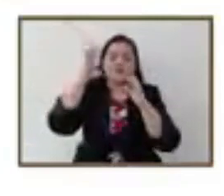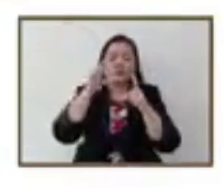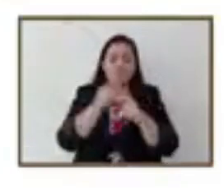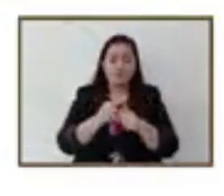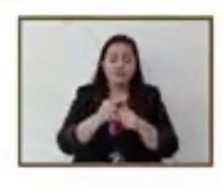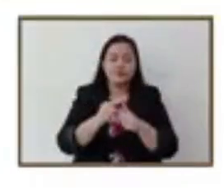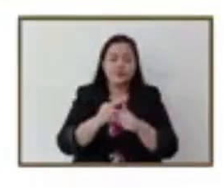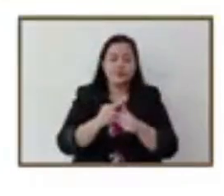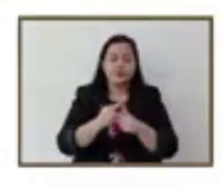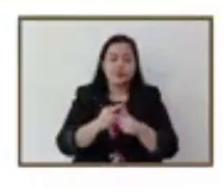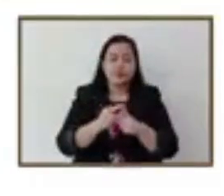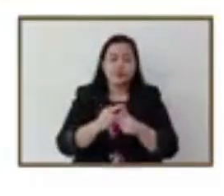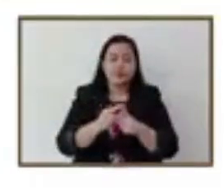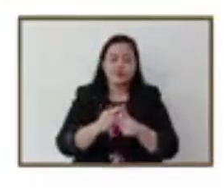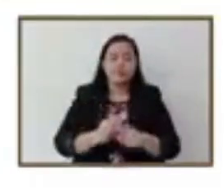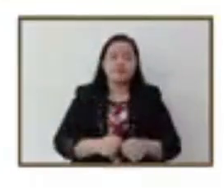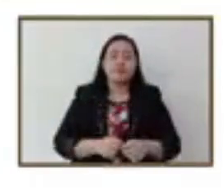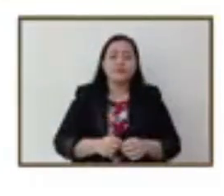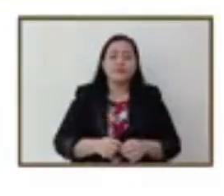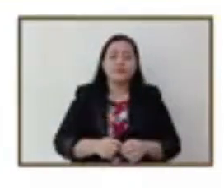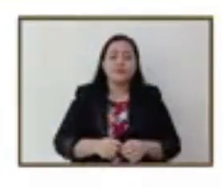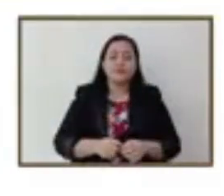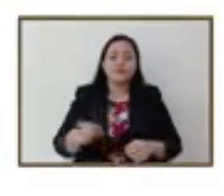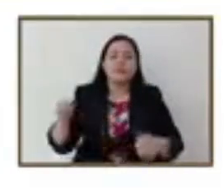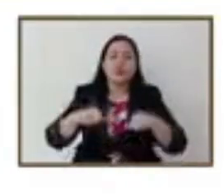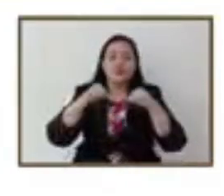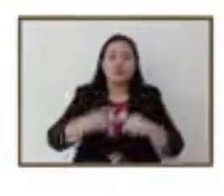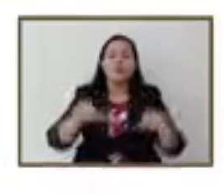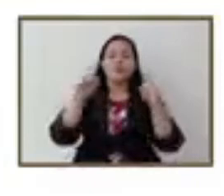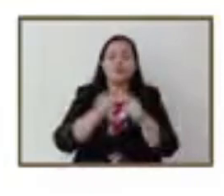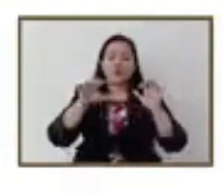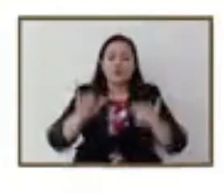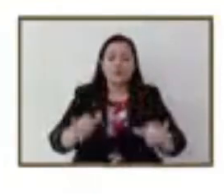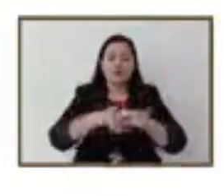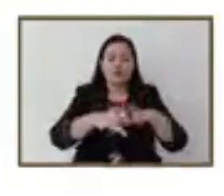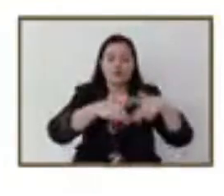Nawa po'y patuloy na pagbulay-bulayan po namin ito at patuloy na magbigay ng